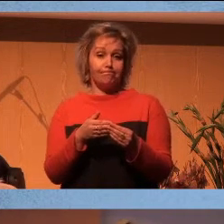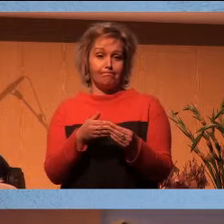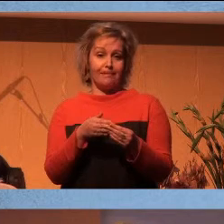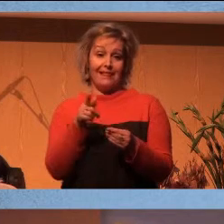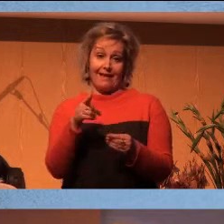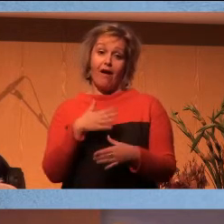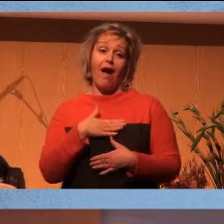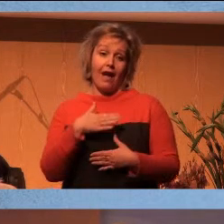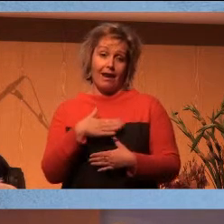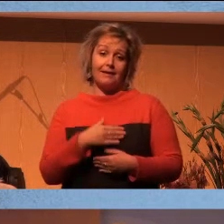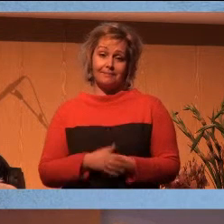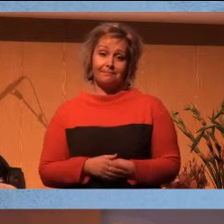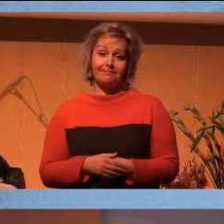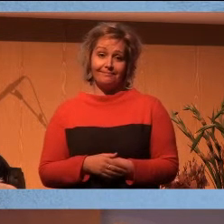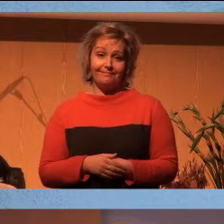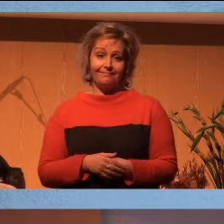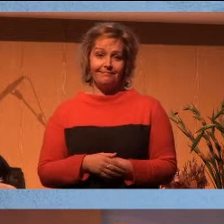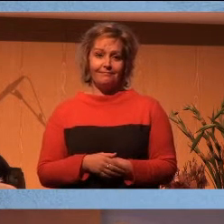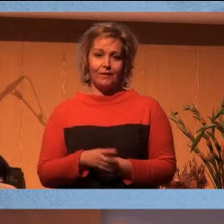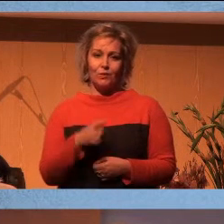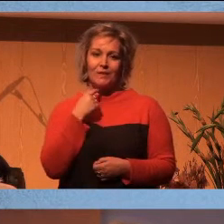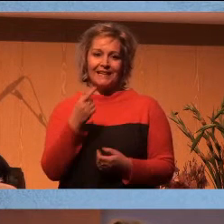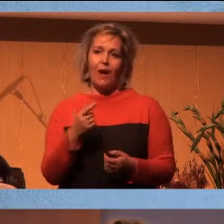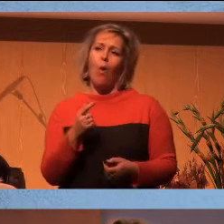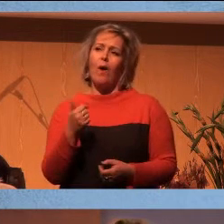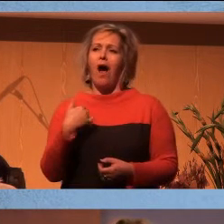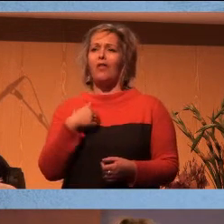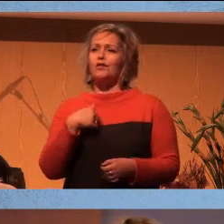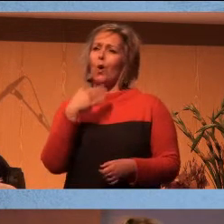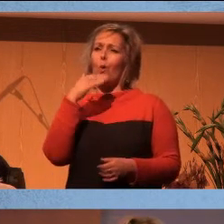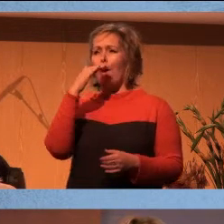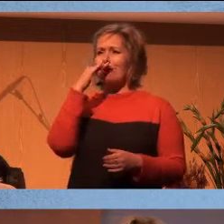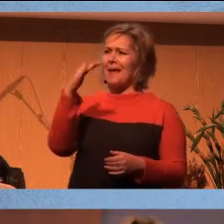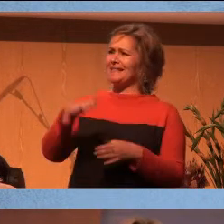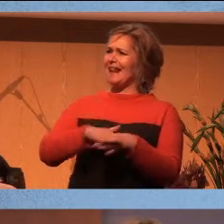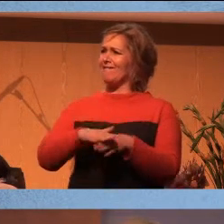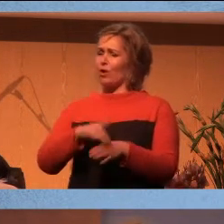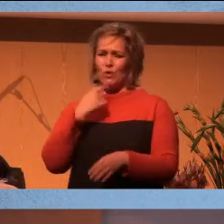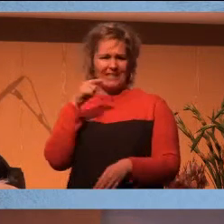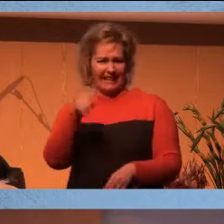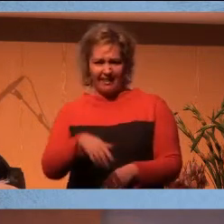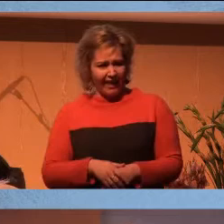Det var herlig. Du sier ikke, å, jeg hadde sånn god mestringsfølelse.